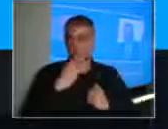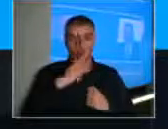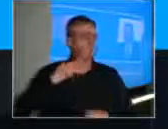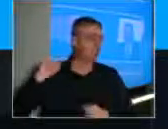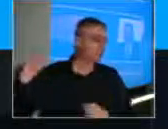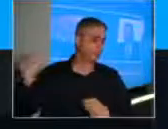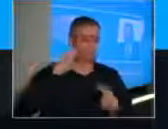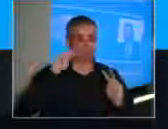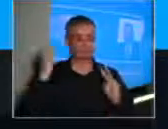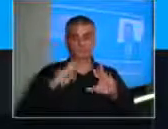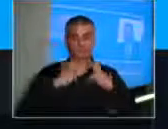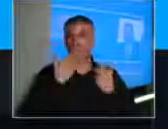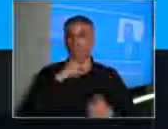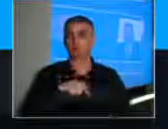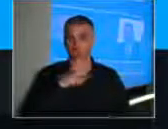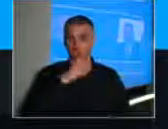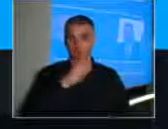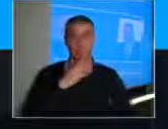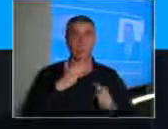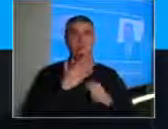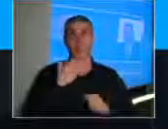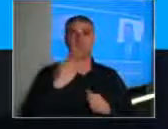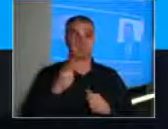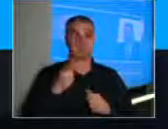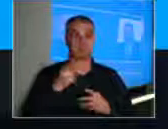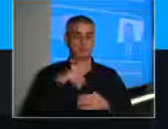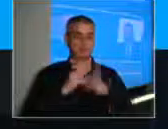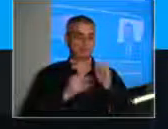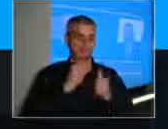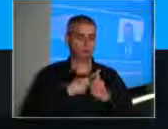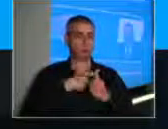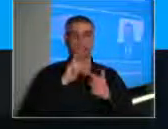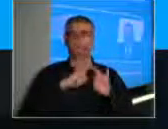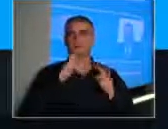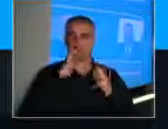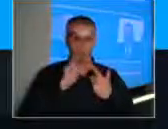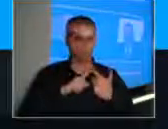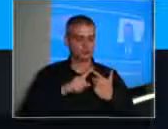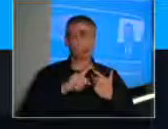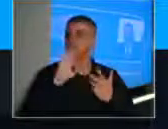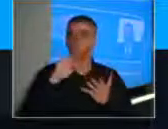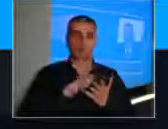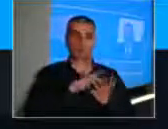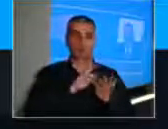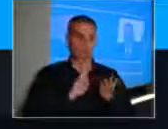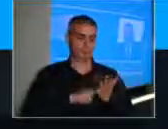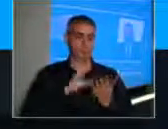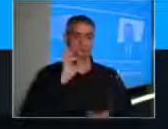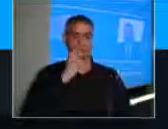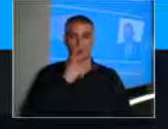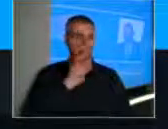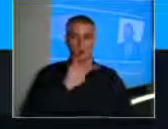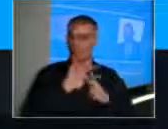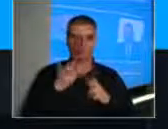בכל אספקטום הציבורי בישראל, בני עדות המזרח, במשפטים, בתקשורת, כל מקום, זה בזכות שעס, לא